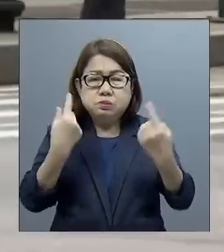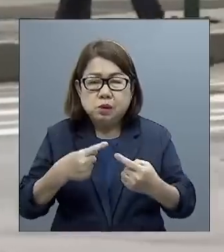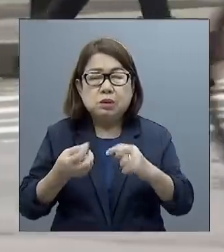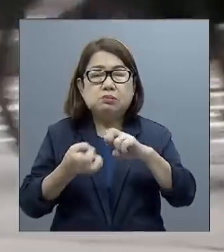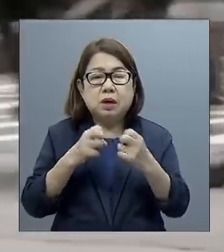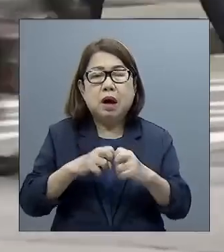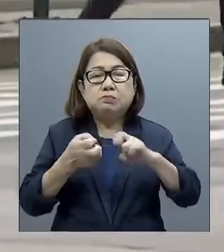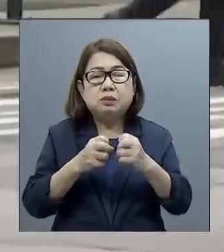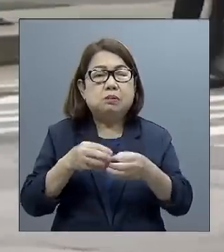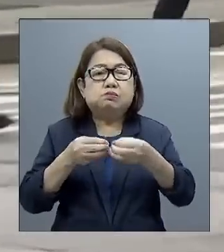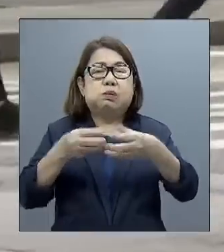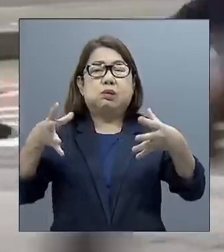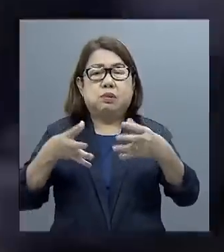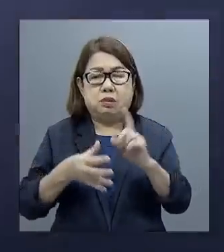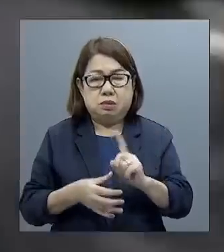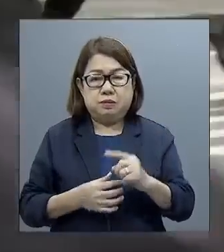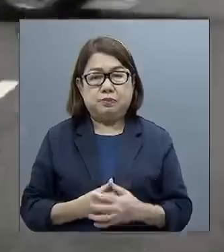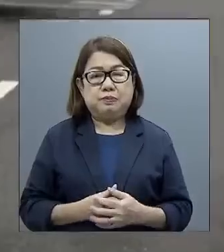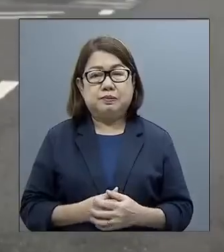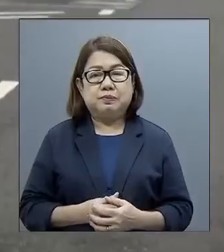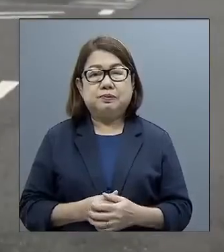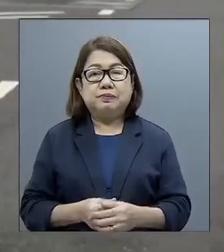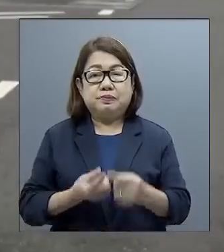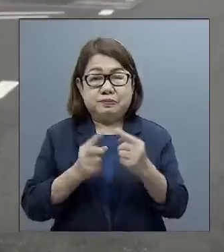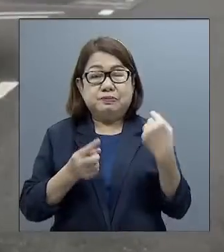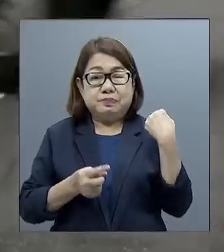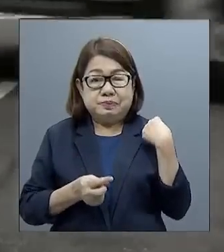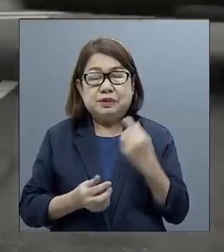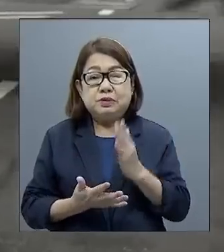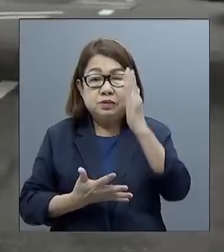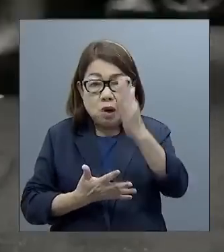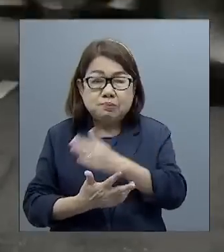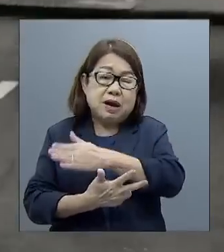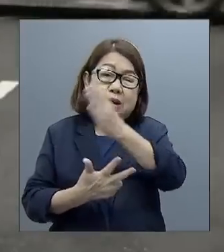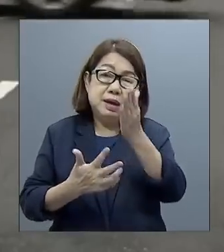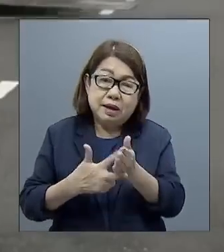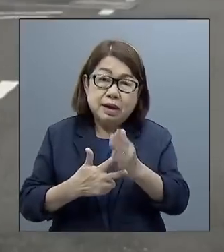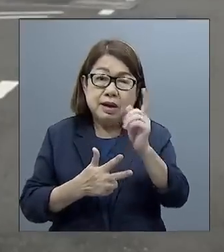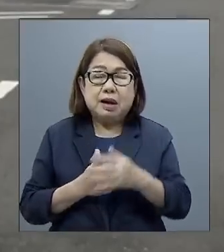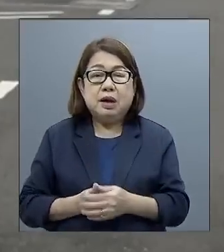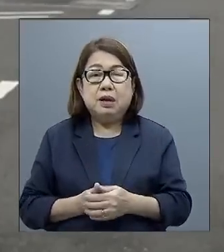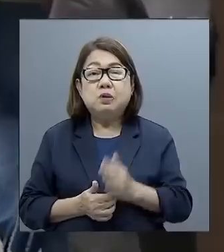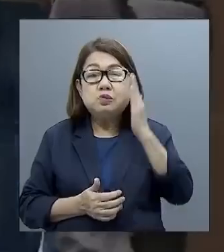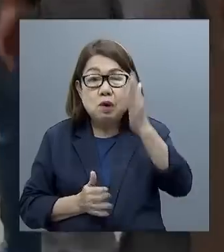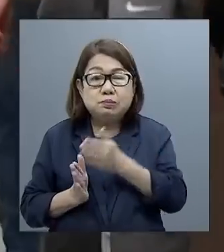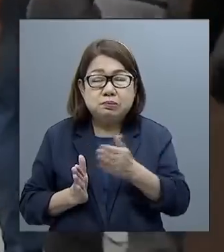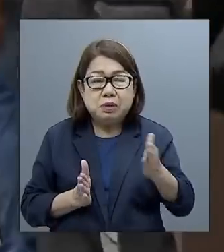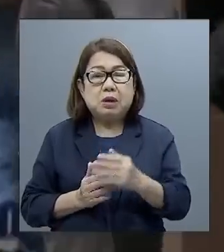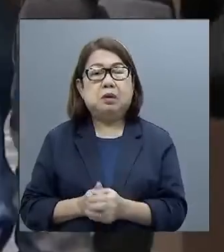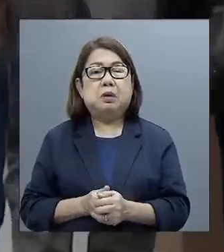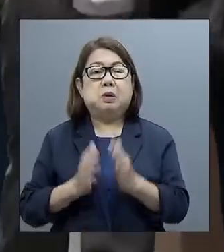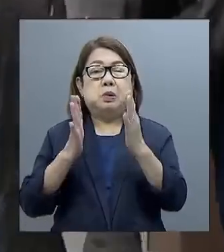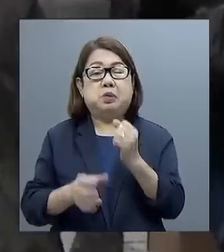หาใหญ่ขึ้นมาได้ค่ะส่วนภัยคุกคามในระยะกลางนะคะก็คือ AI นั้นจะเข้ามาแย่งงานของมนุ